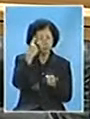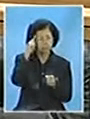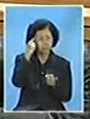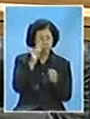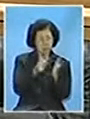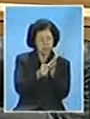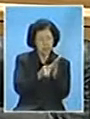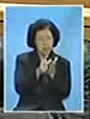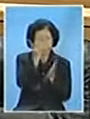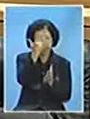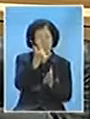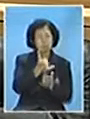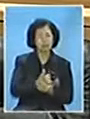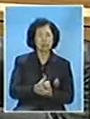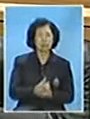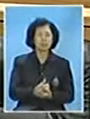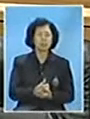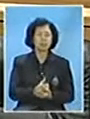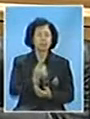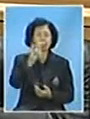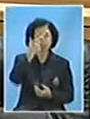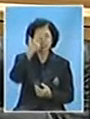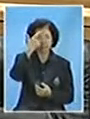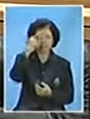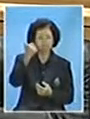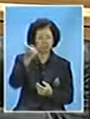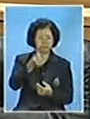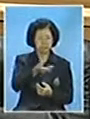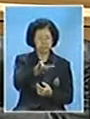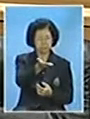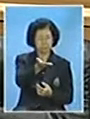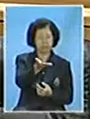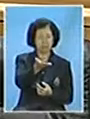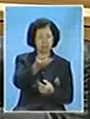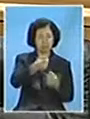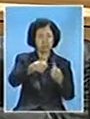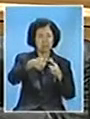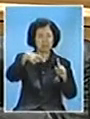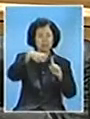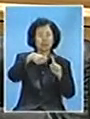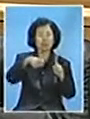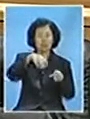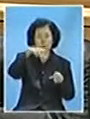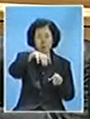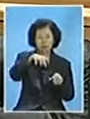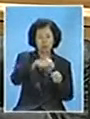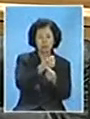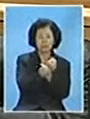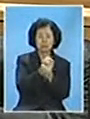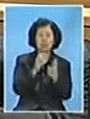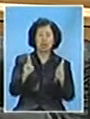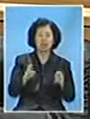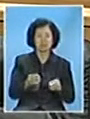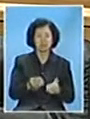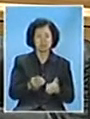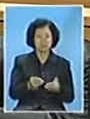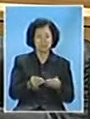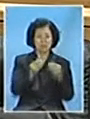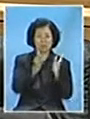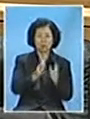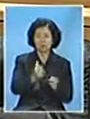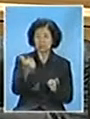มนะครับเพราะว่าอันนี้แหละครับมาจากองค์กรอิสระสภาวิชาชีพอิสระท่านจะให้คนอื่นมา